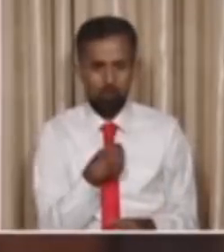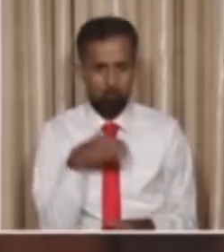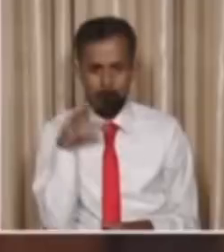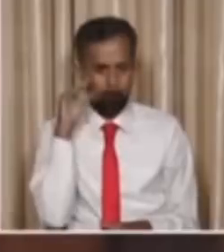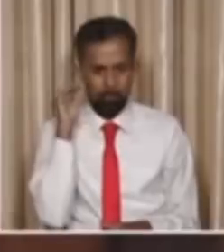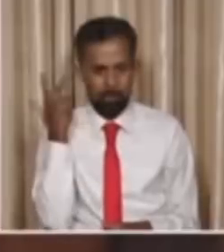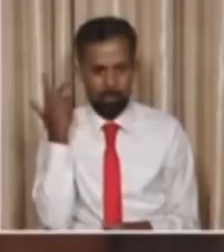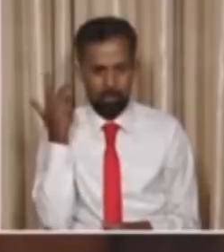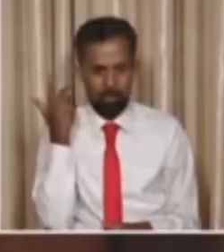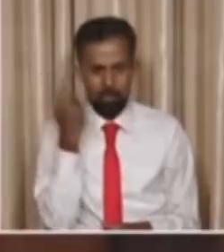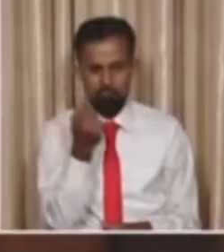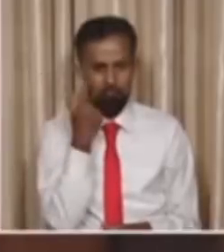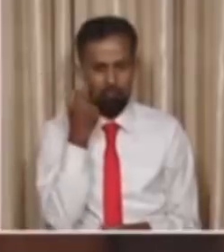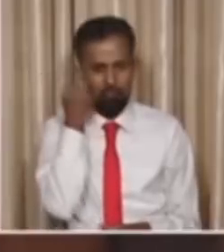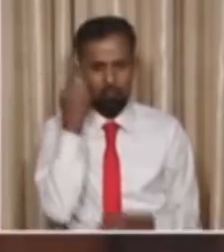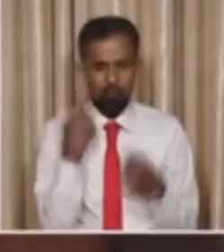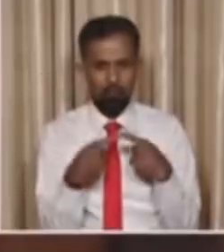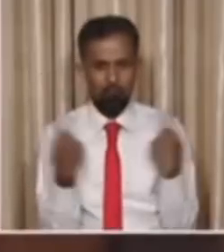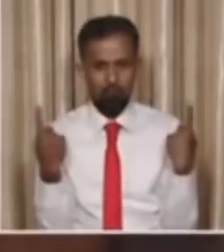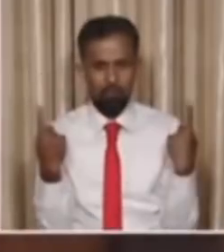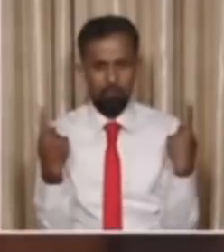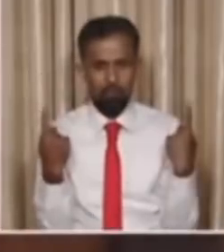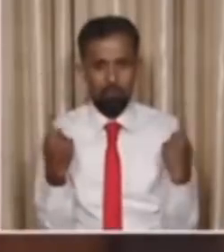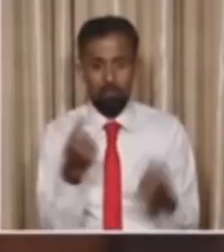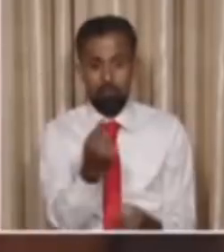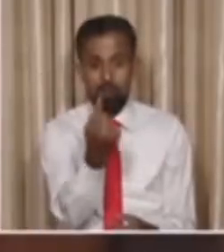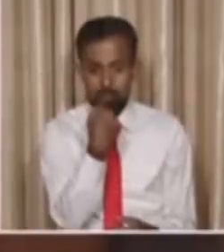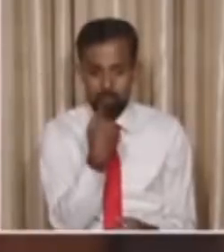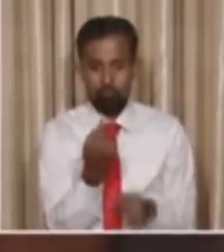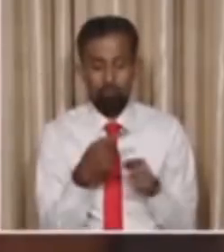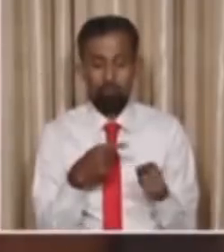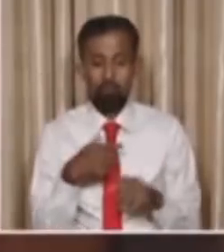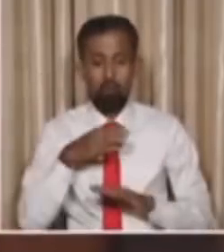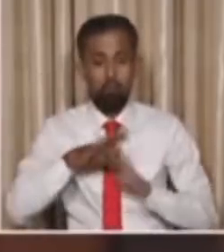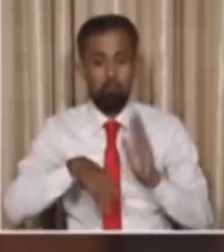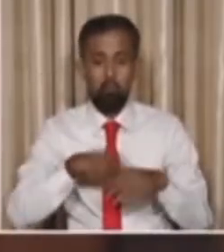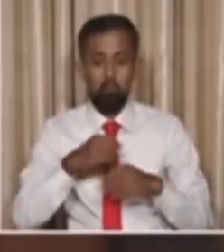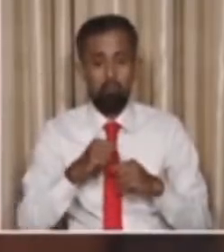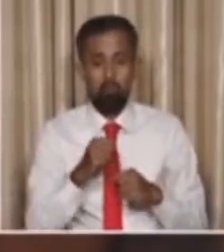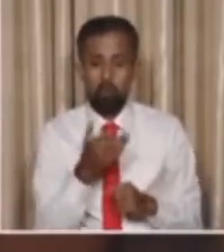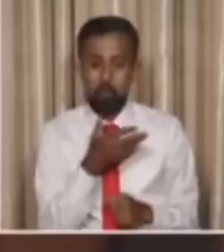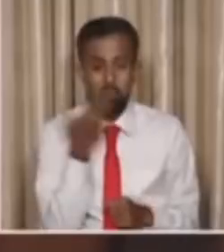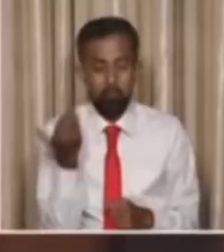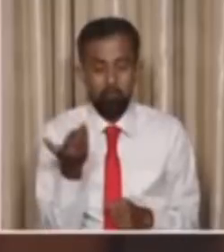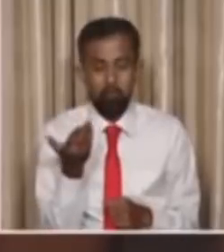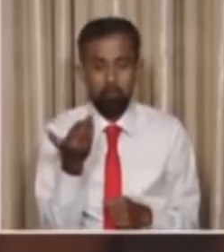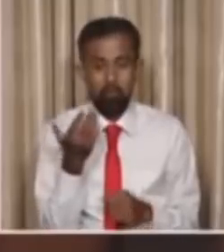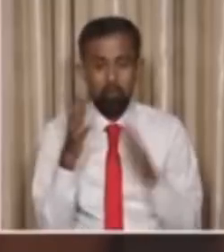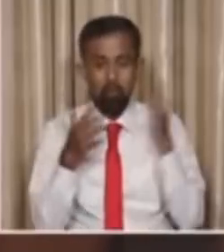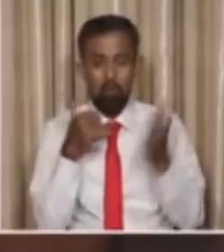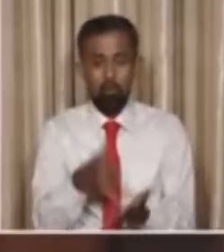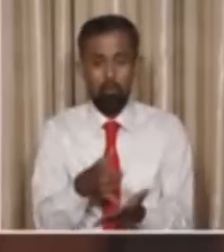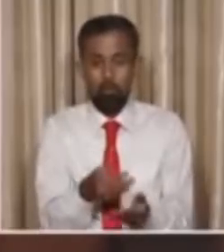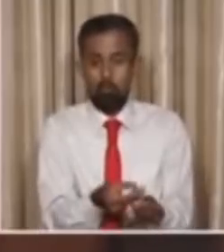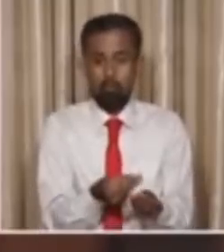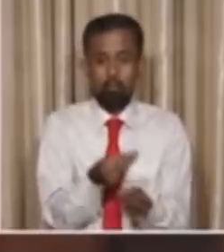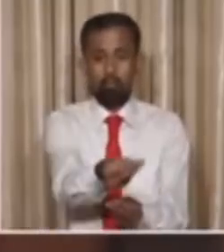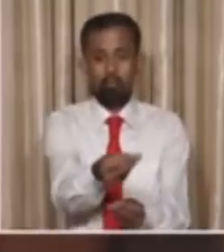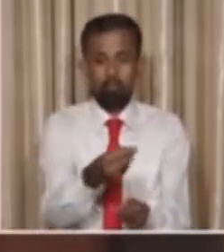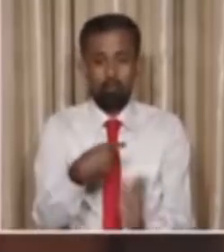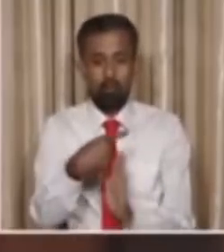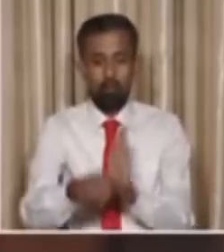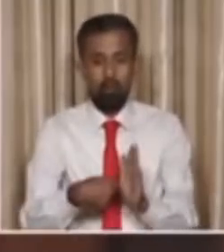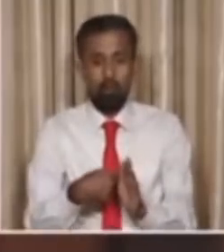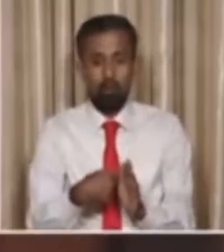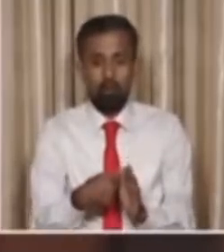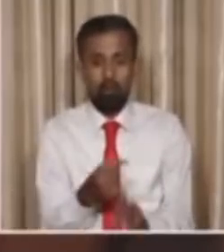නැහැ එතුමාගේ කියන මතයට විරුද්ධව මම කතා කරන්න ඉතරම හැබැයි එතුමාද කිව්වා වගේ විශාල අරගලයක් ලංකාව තුළ ඇති වෙන්න පුළුවන් මොකද වර්ල්ඩ් කප් එකක් අතලඟ තියාගෙන ශ්‍රී ලංකාවට